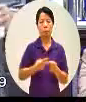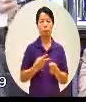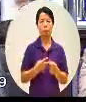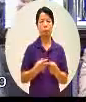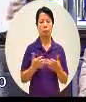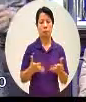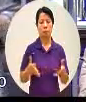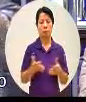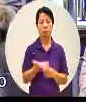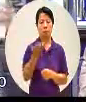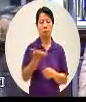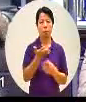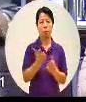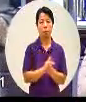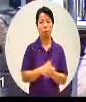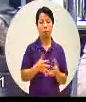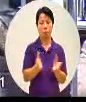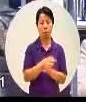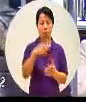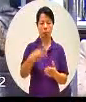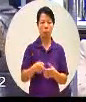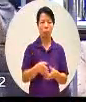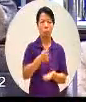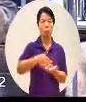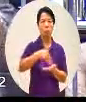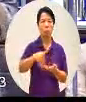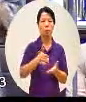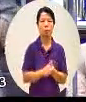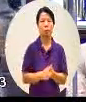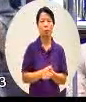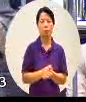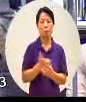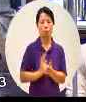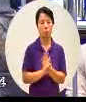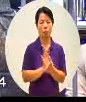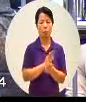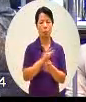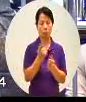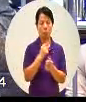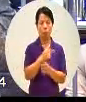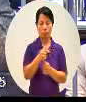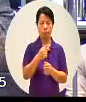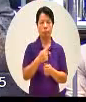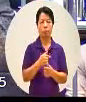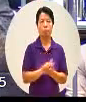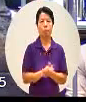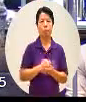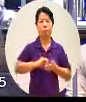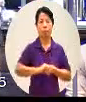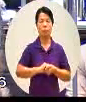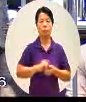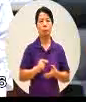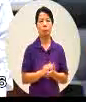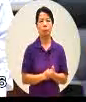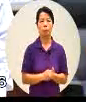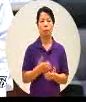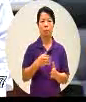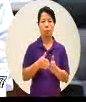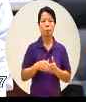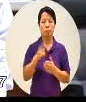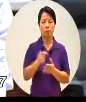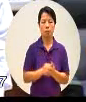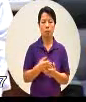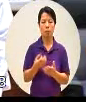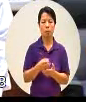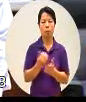我们希望在这个部分重划的部分，我们非常明确，好吗？ 好，好 谢谢 因为吼、要你们编经费，